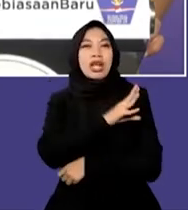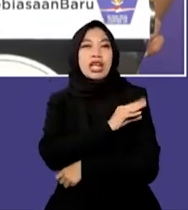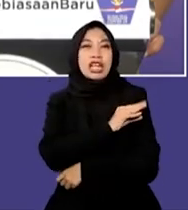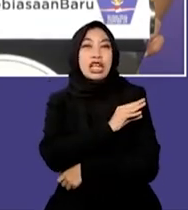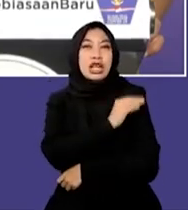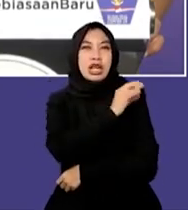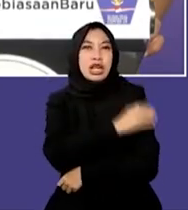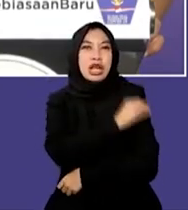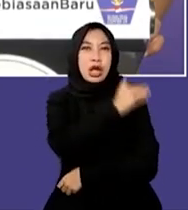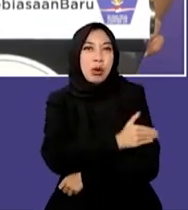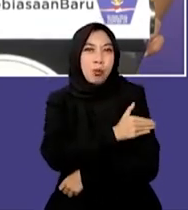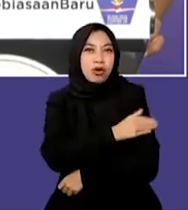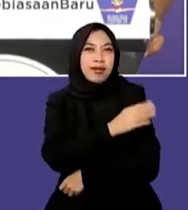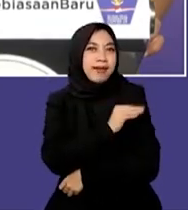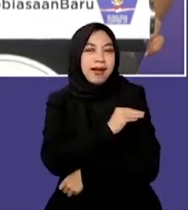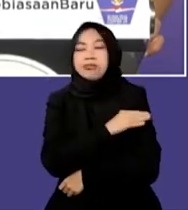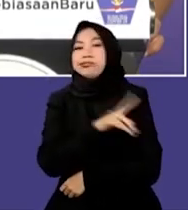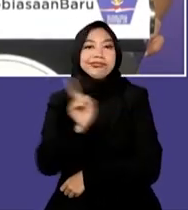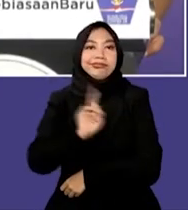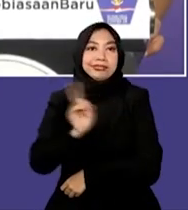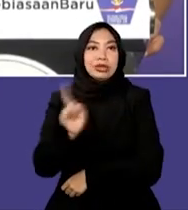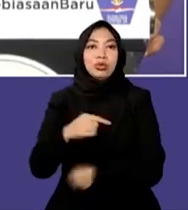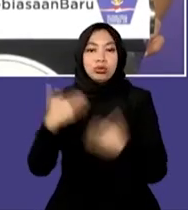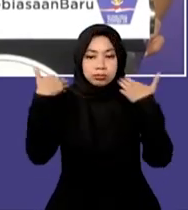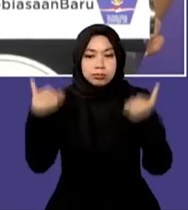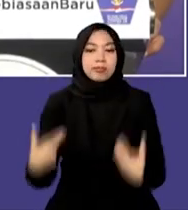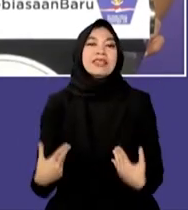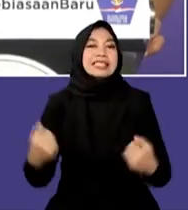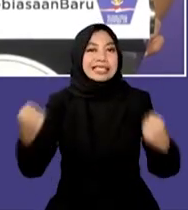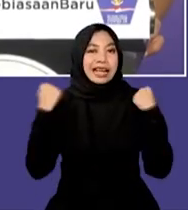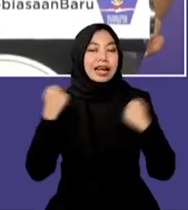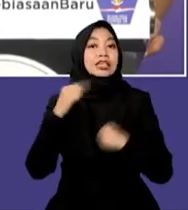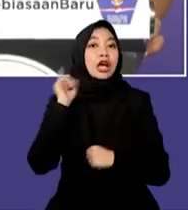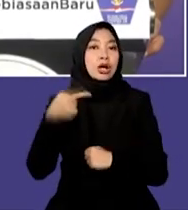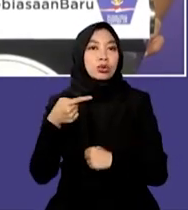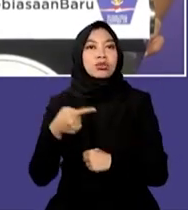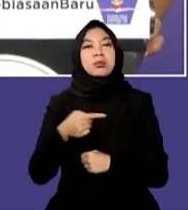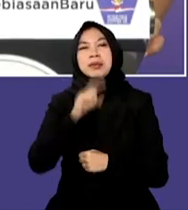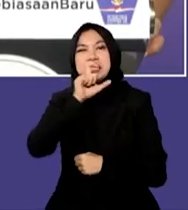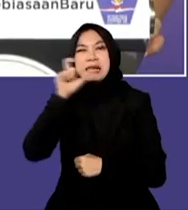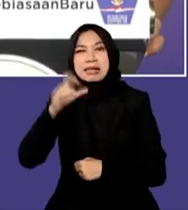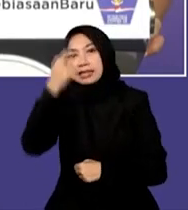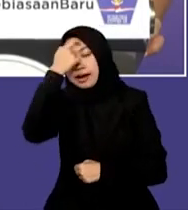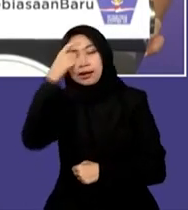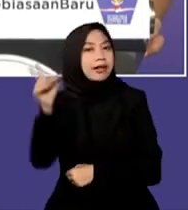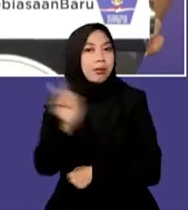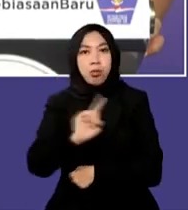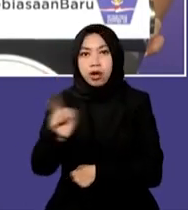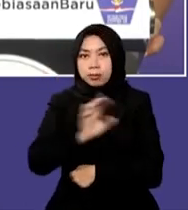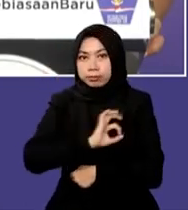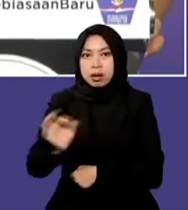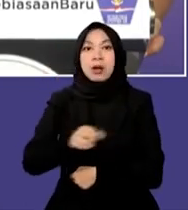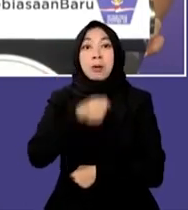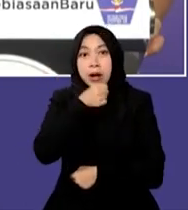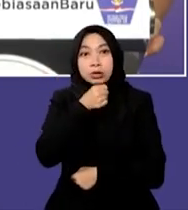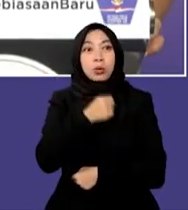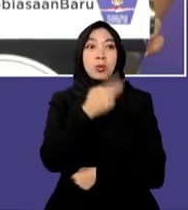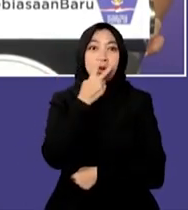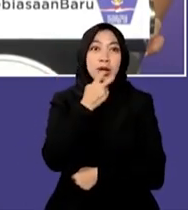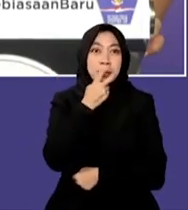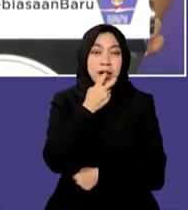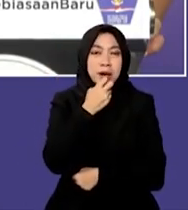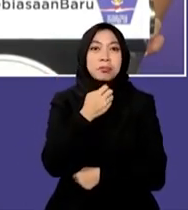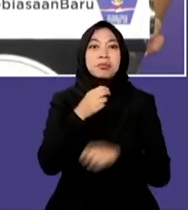lainnya selain itu harus dalam kondisi sehat tidak ada gejala batuk demam